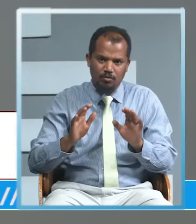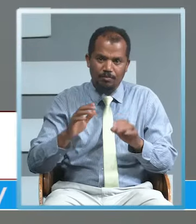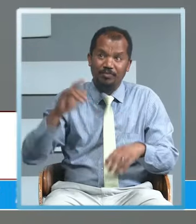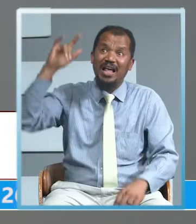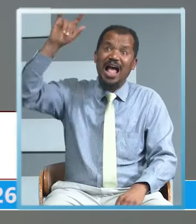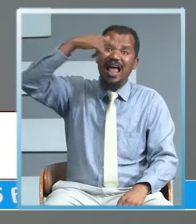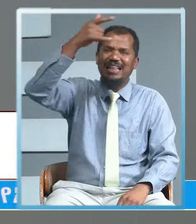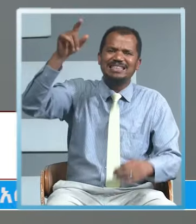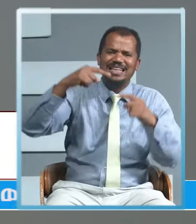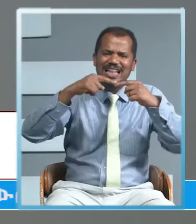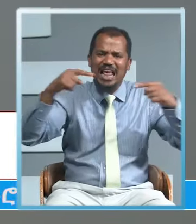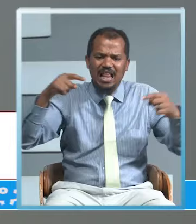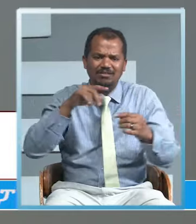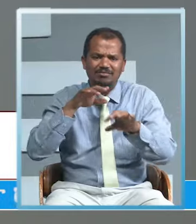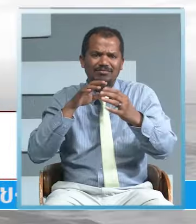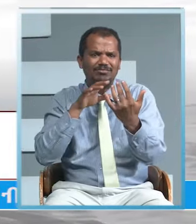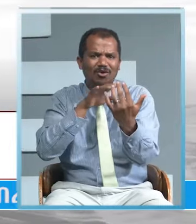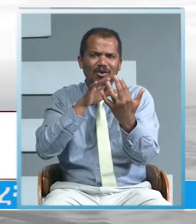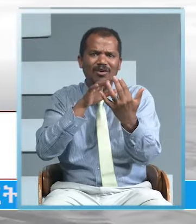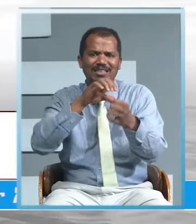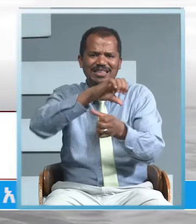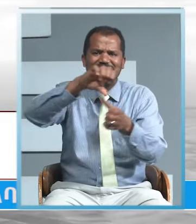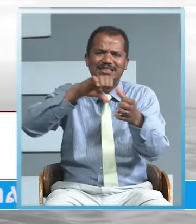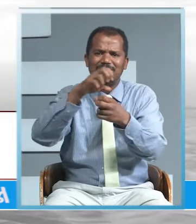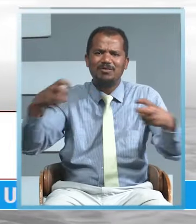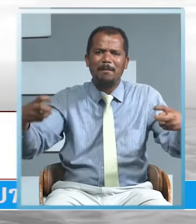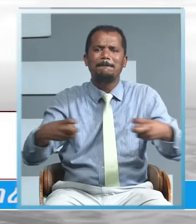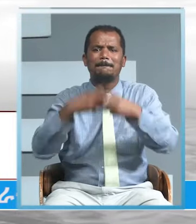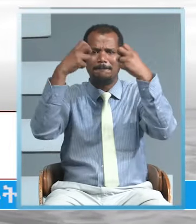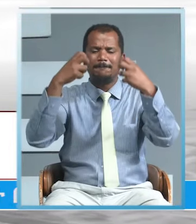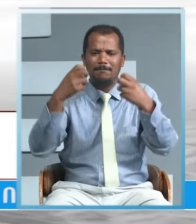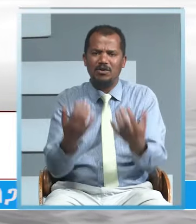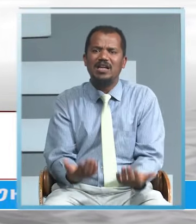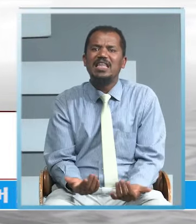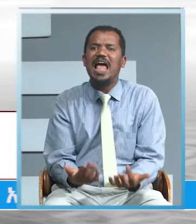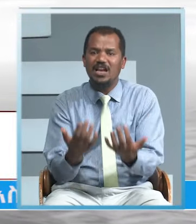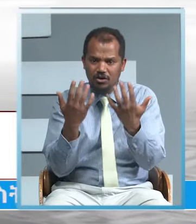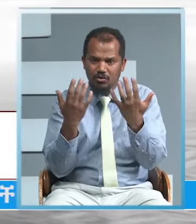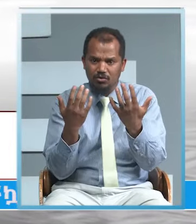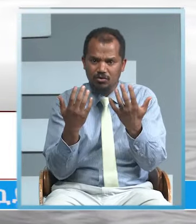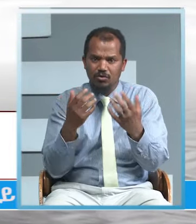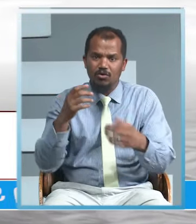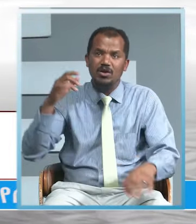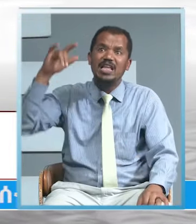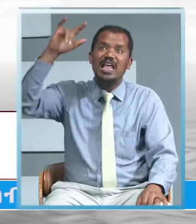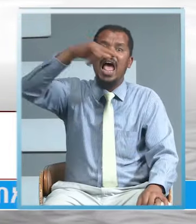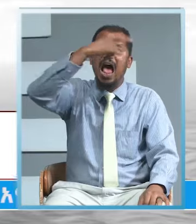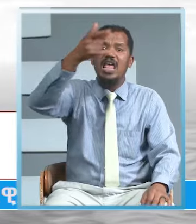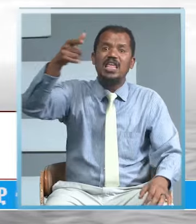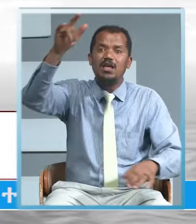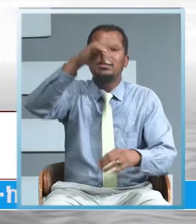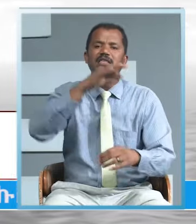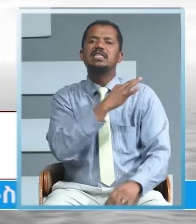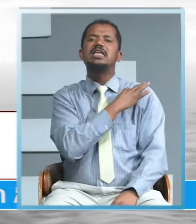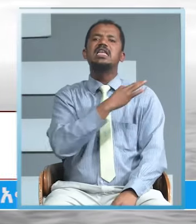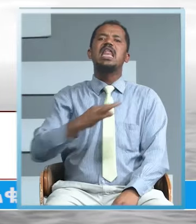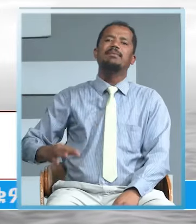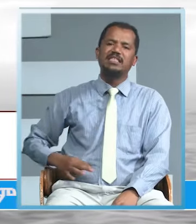አየር ላይ የጠላትን ተዋጊ አውሮፕላን እርስ በርስ አጋጭተው እያነደዱ የአየሩ ላይ